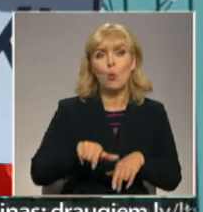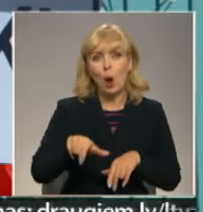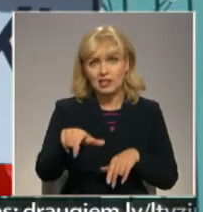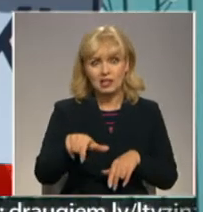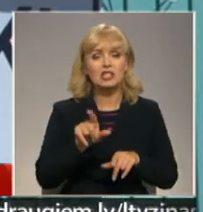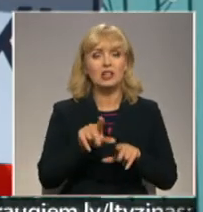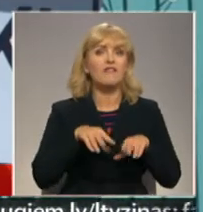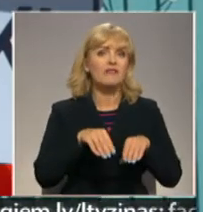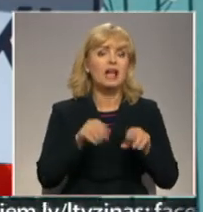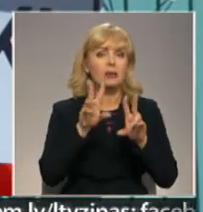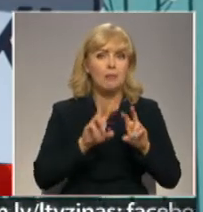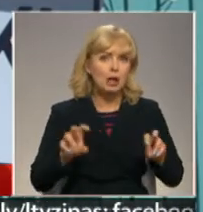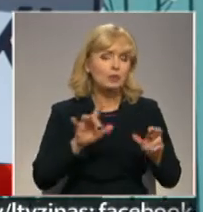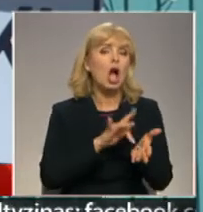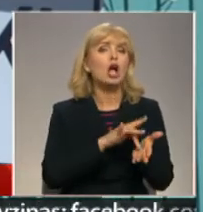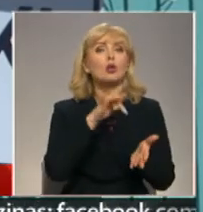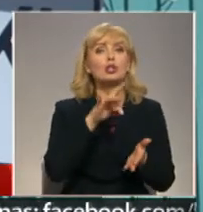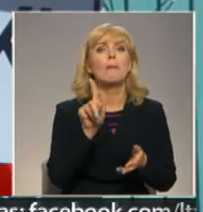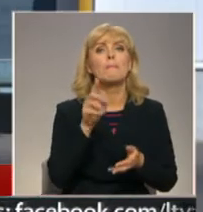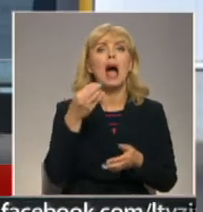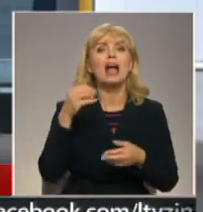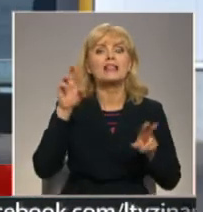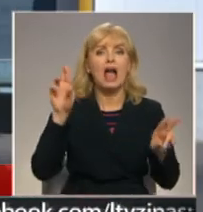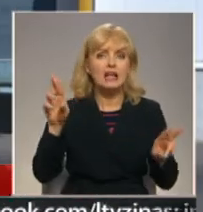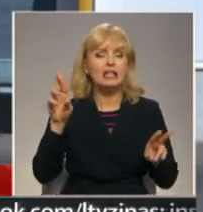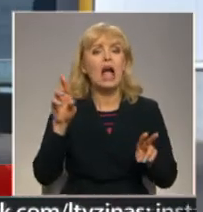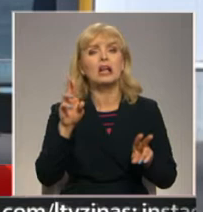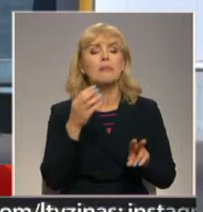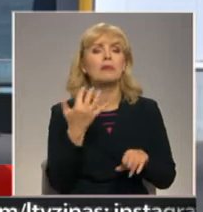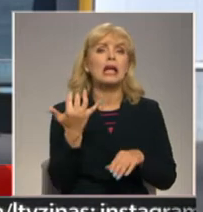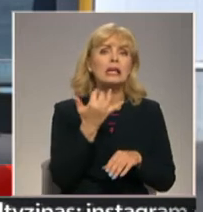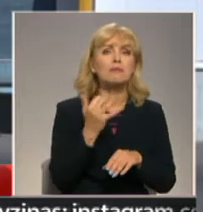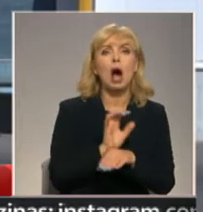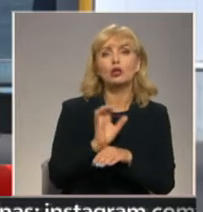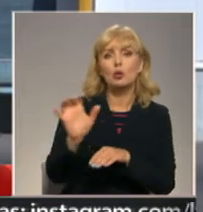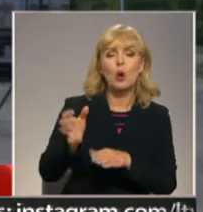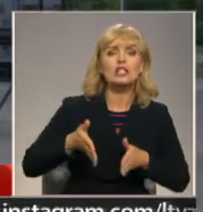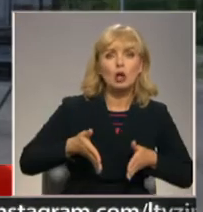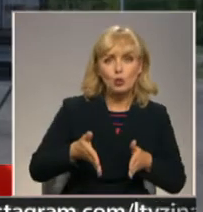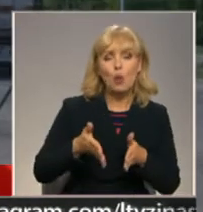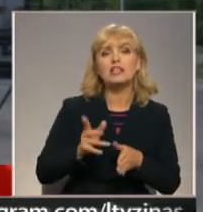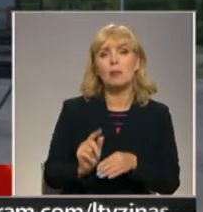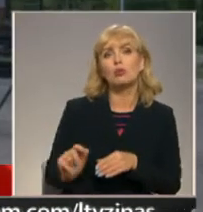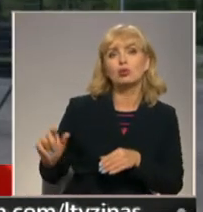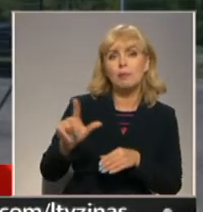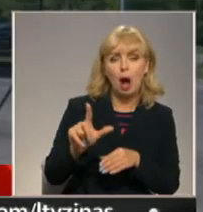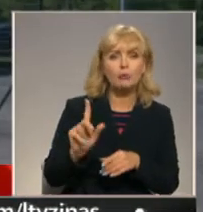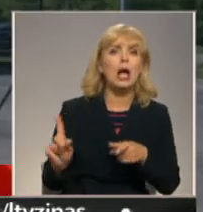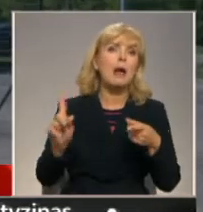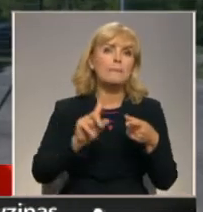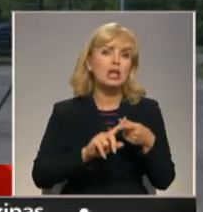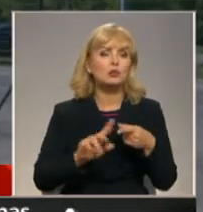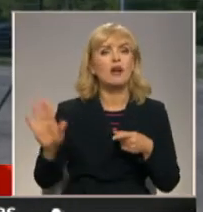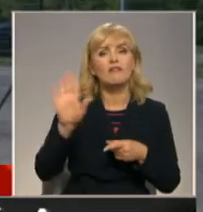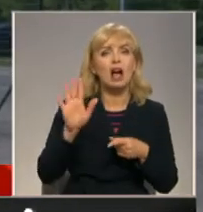pārbaudi. Loģistikas centra Pāterniekos izveide paredz, ka importa un eksporta joslu skaits tiks palielināts. Tāpat būs pieslēgums valsts